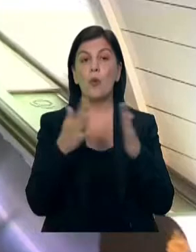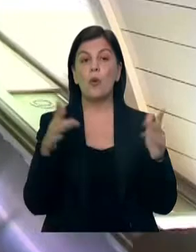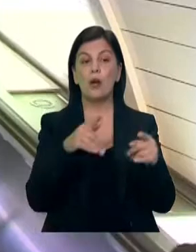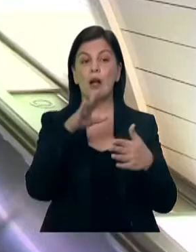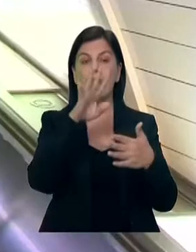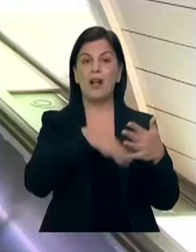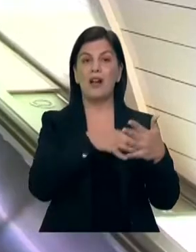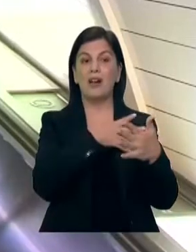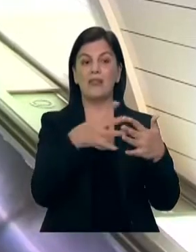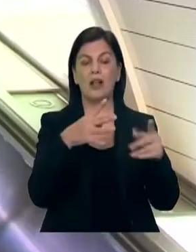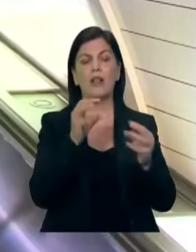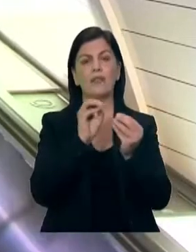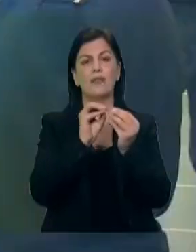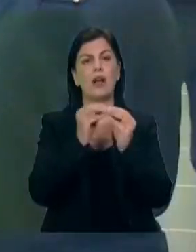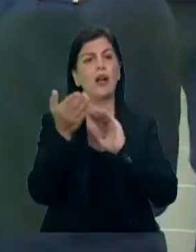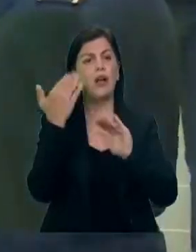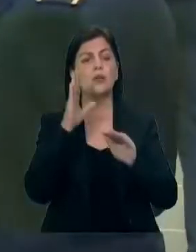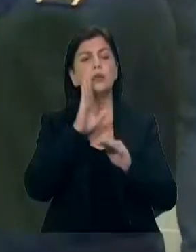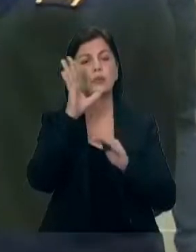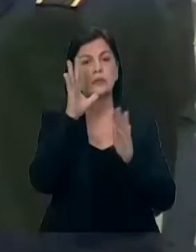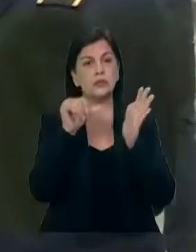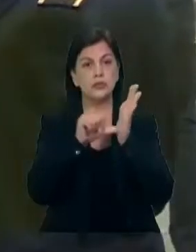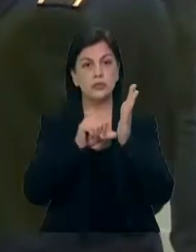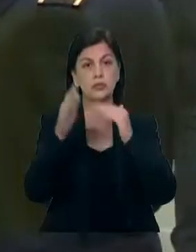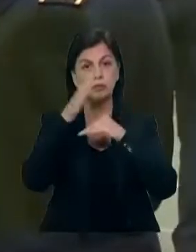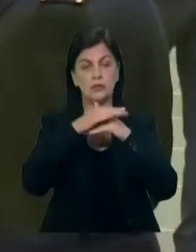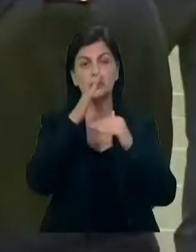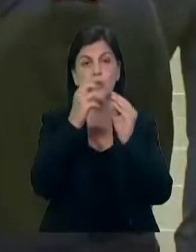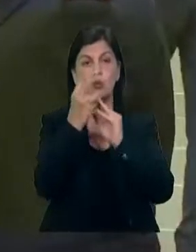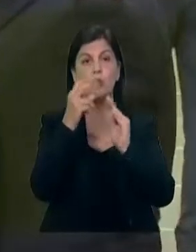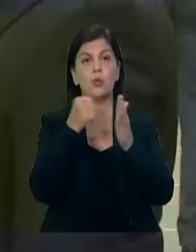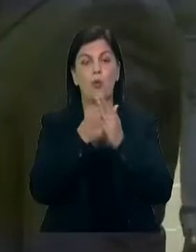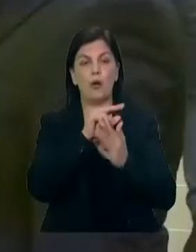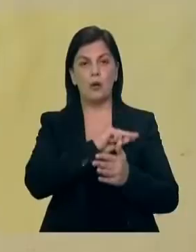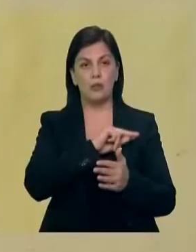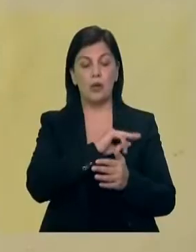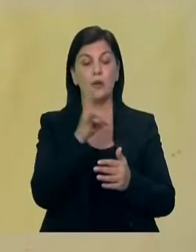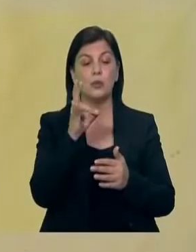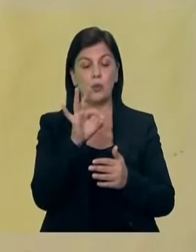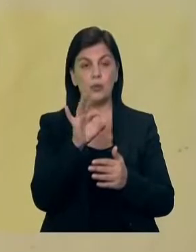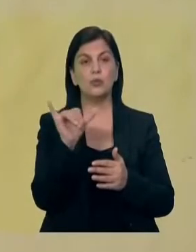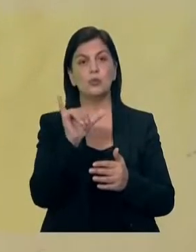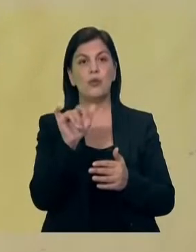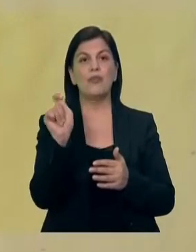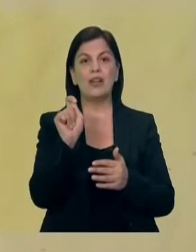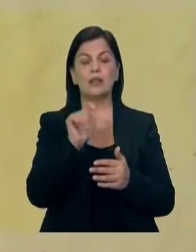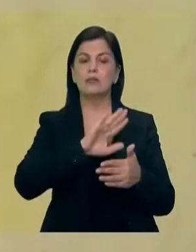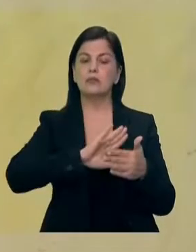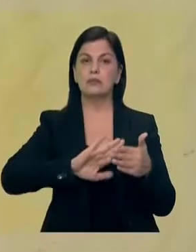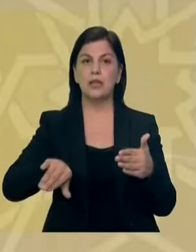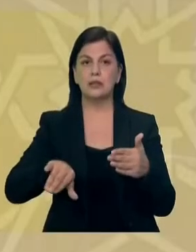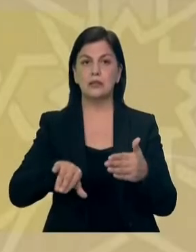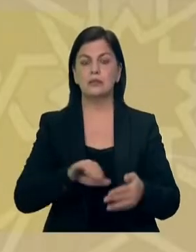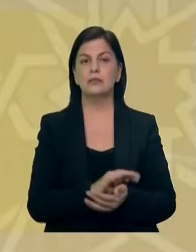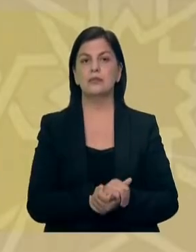olmadan ənənəvi qaydada, yəni səhər saat 6-dan gecə saat 12-yə qədər işləyəcək. Amma hələlik şənbə bazar günlərini çıxmaq şərti